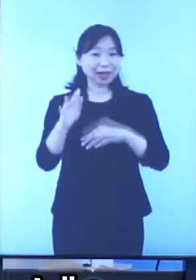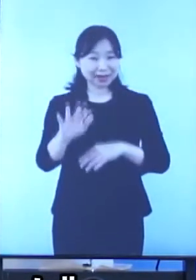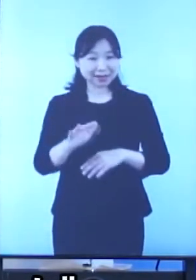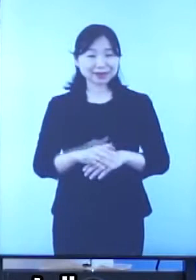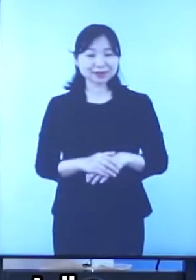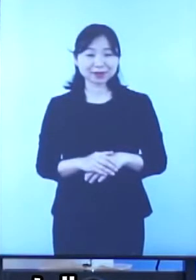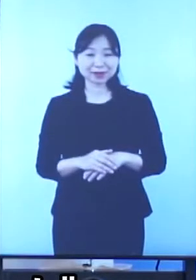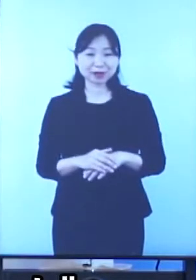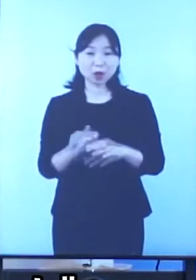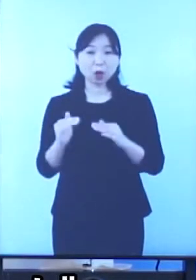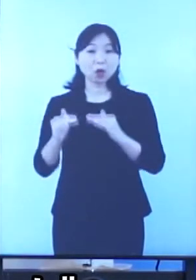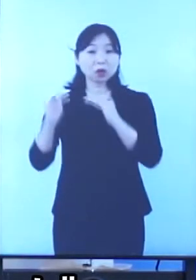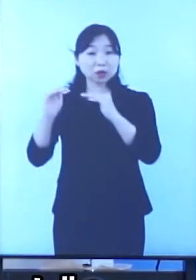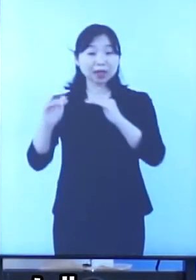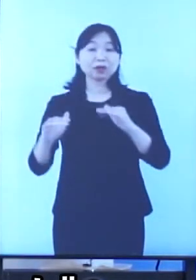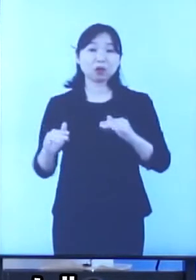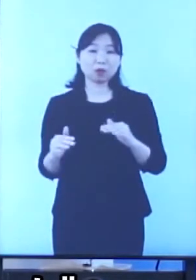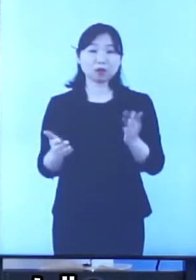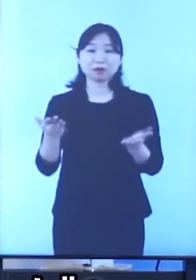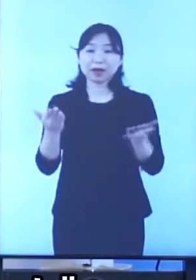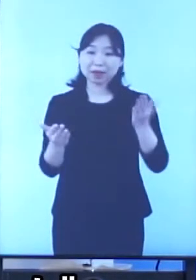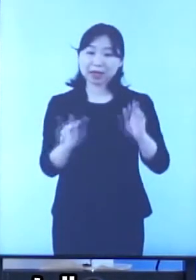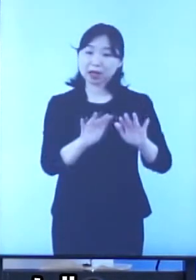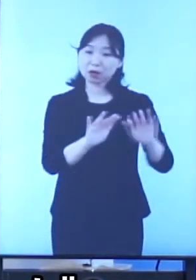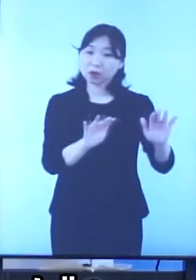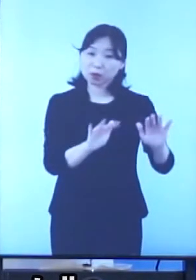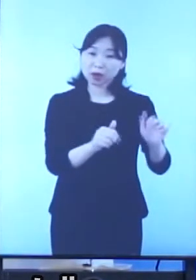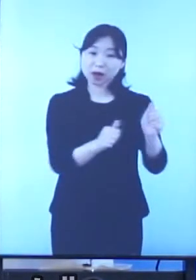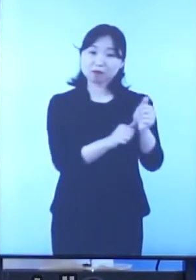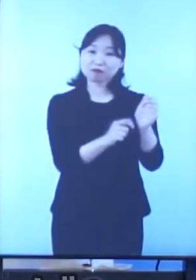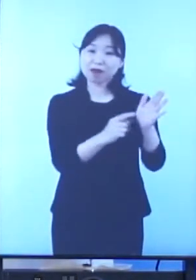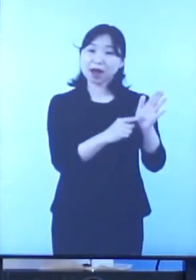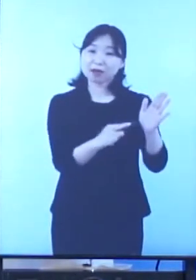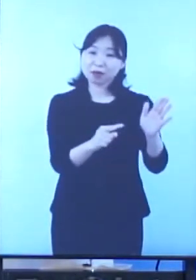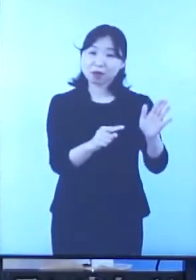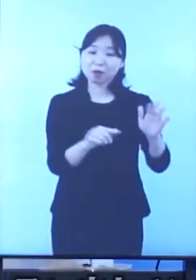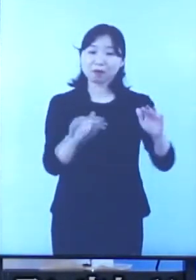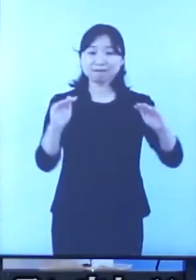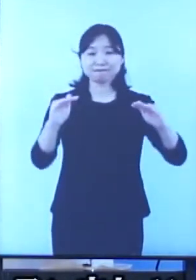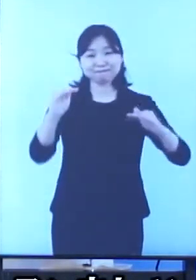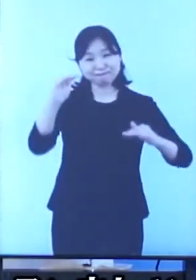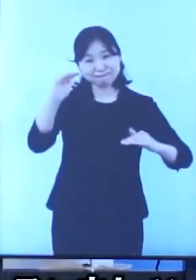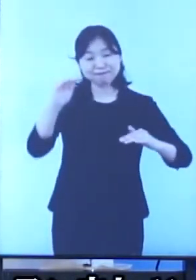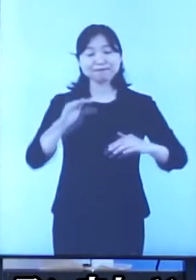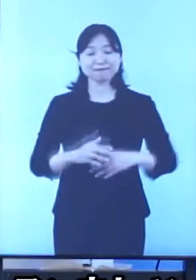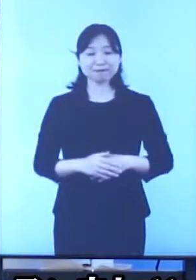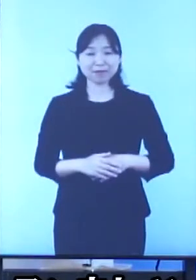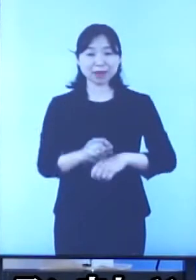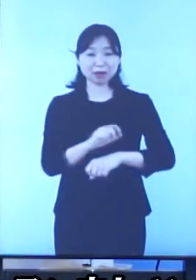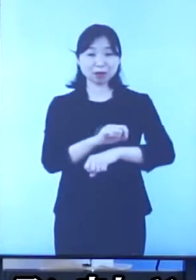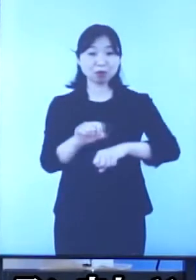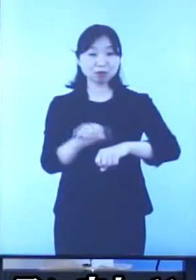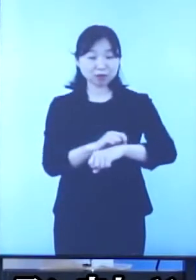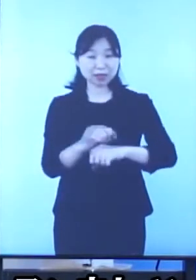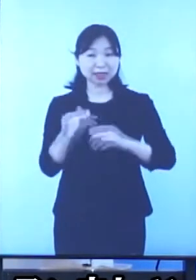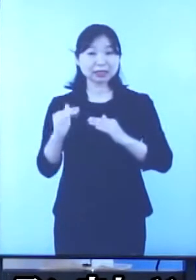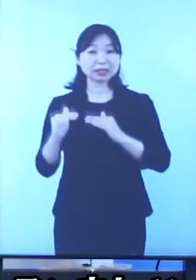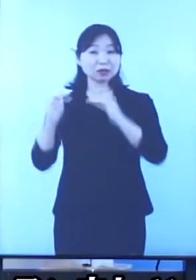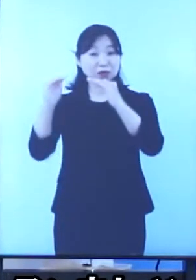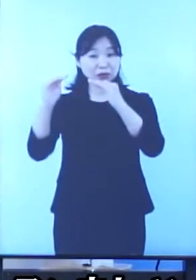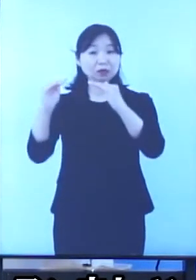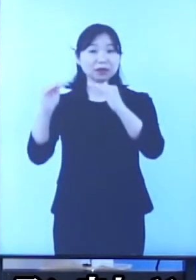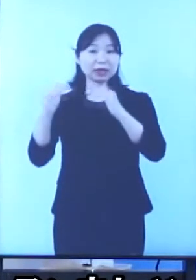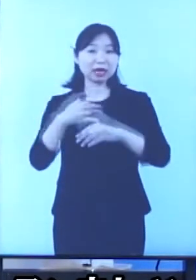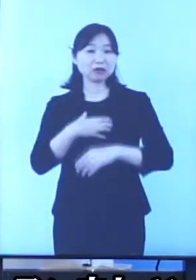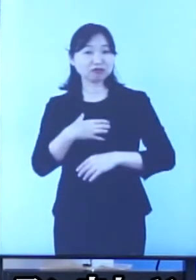と比べて小児の方が出現割合が低いということであります。特に成人の方が苦しんだ